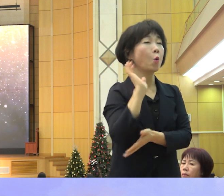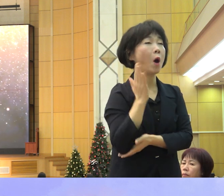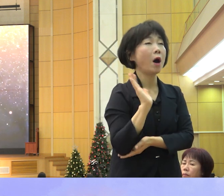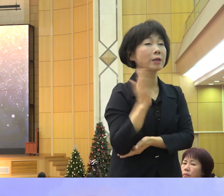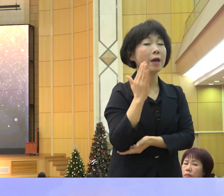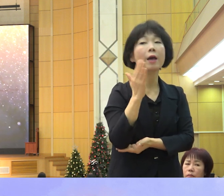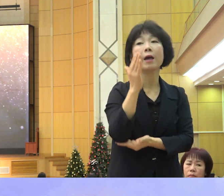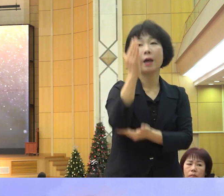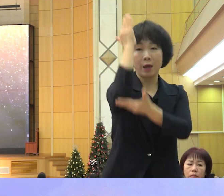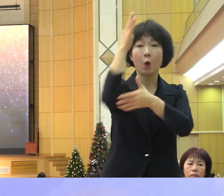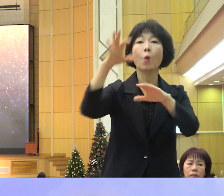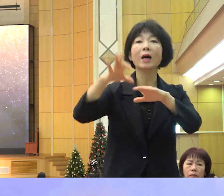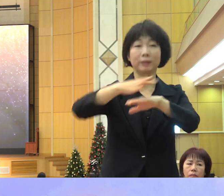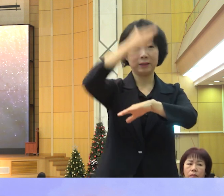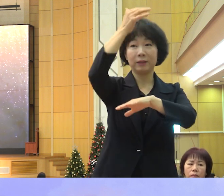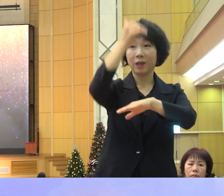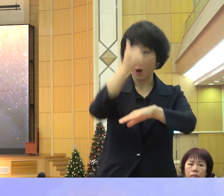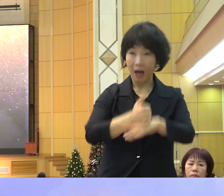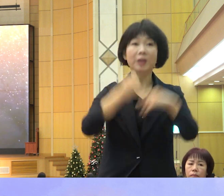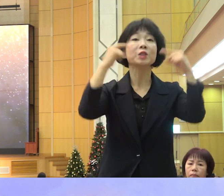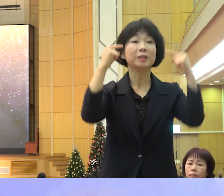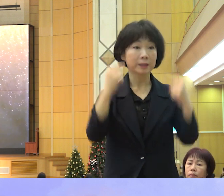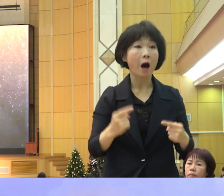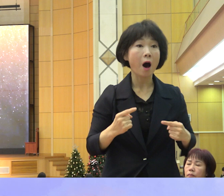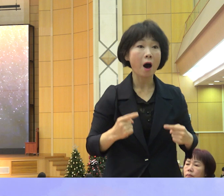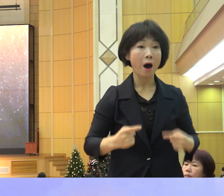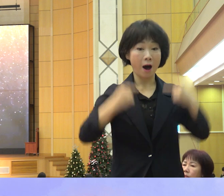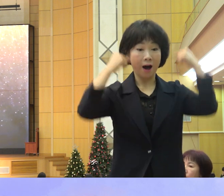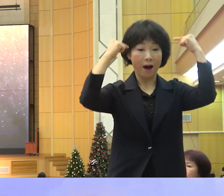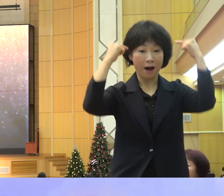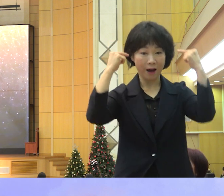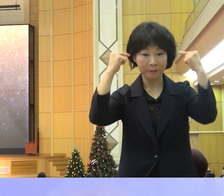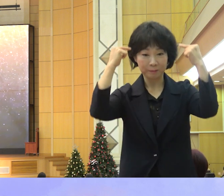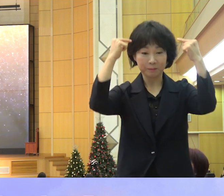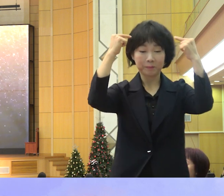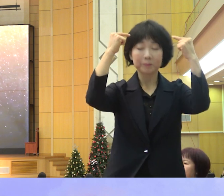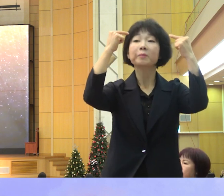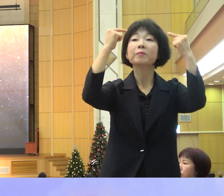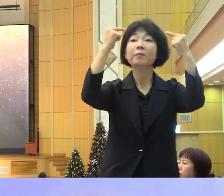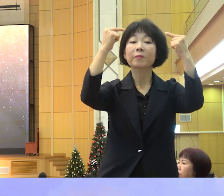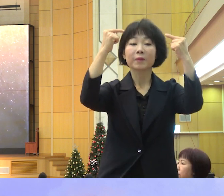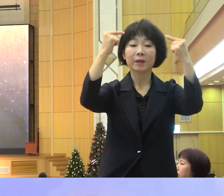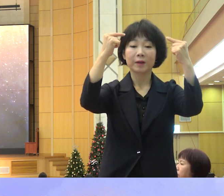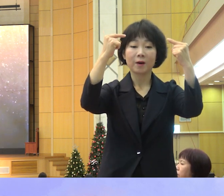들어가시도록. 영광의 왕 들어가신다.